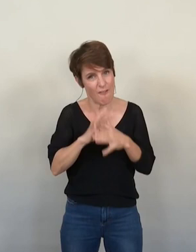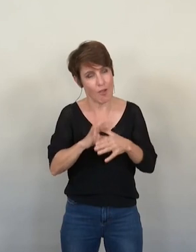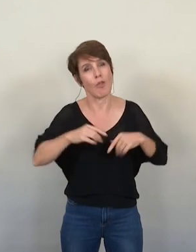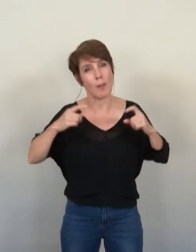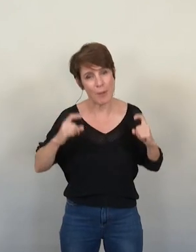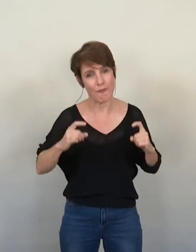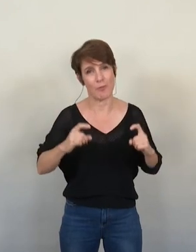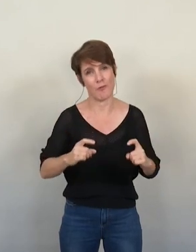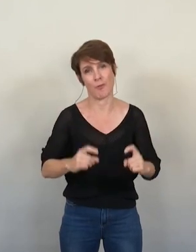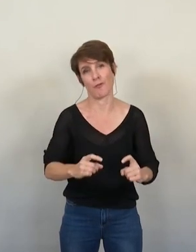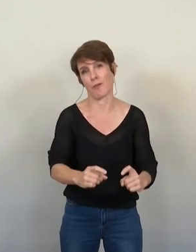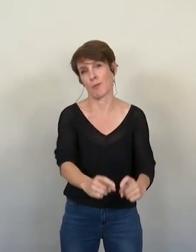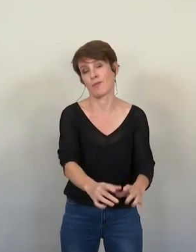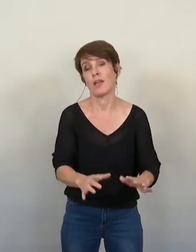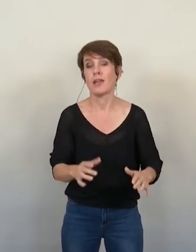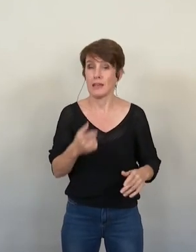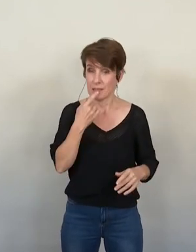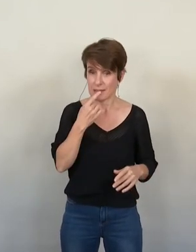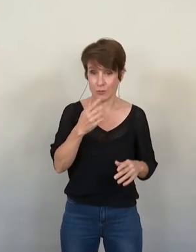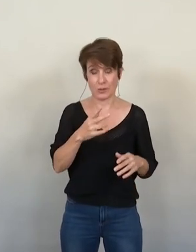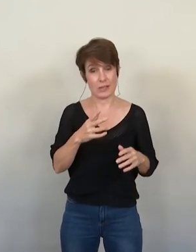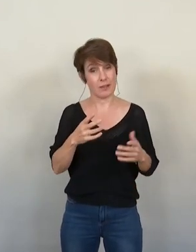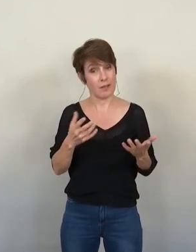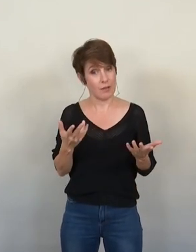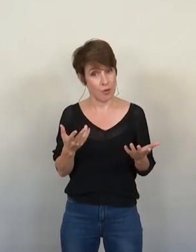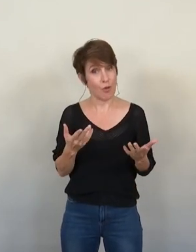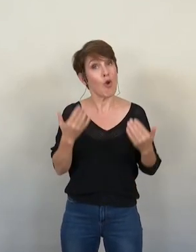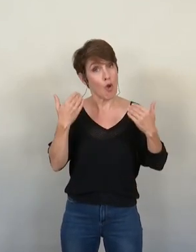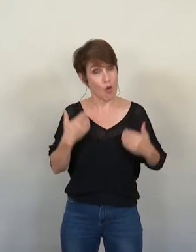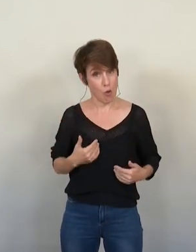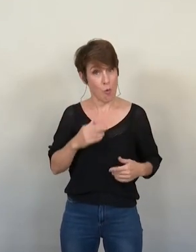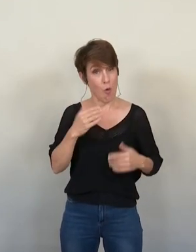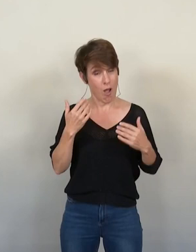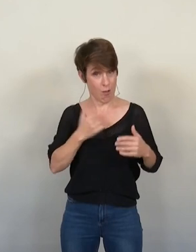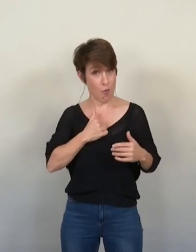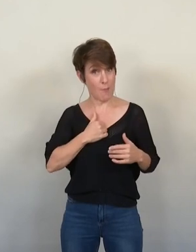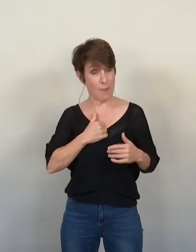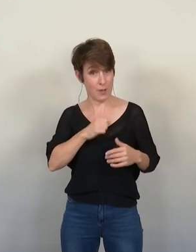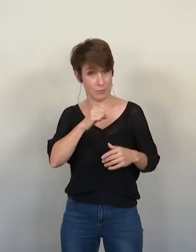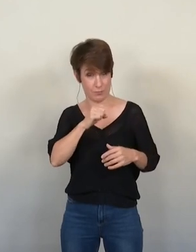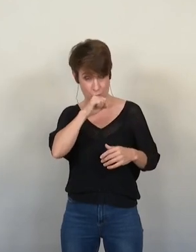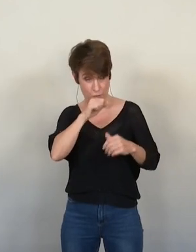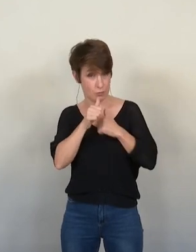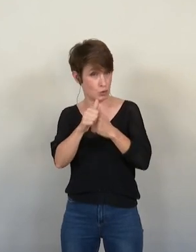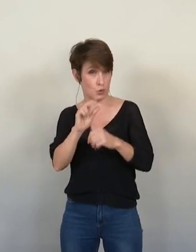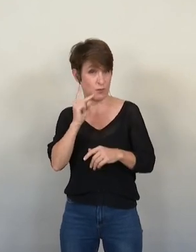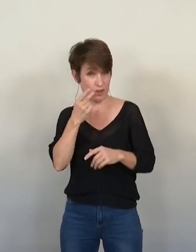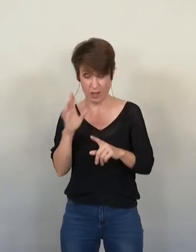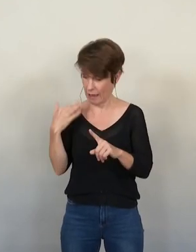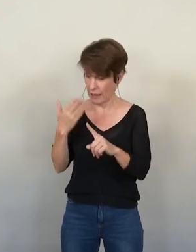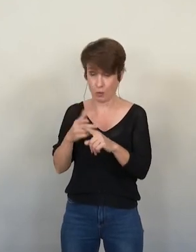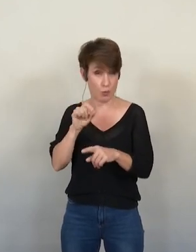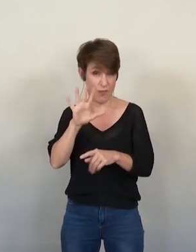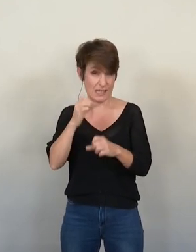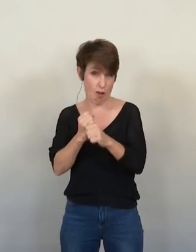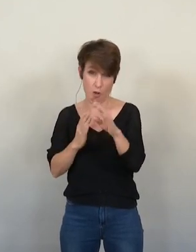et et c'est un végétarien depuis plus d'un quart de siècle qui qui peut qui peut en témoigner sur le donc on a besoin de se fiscal